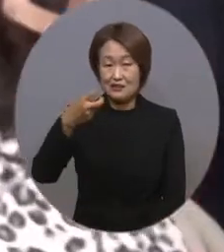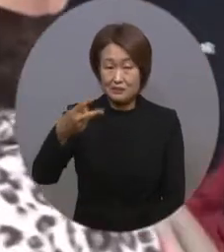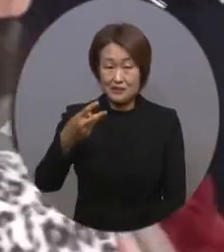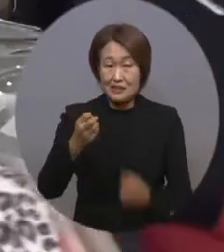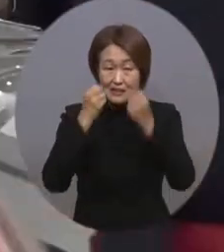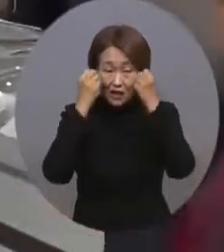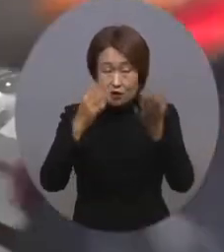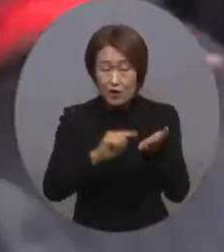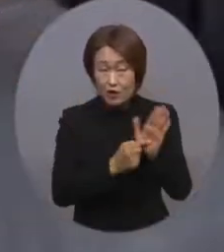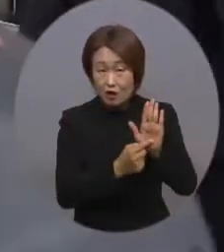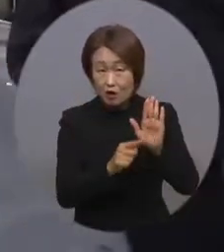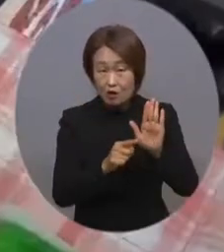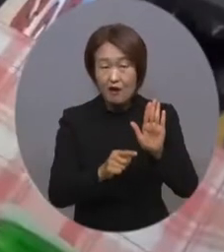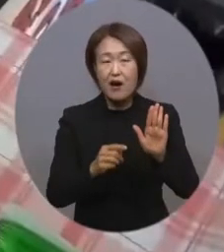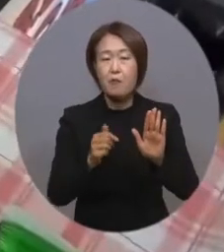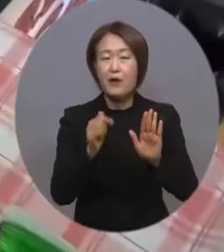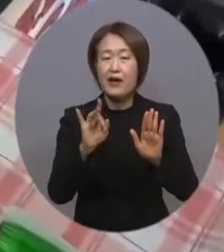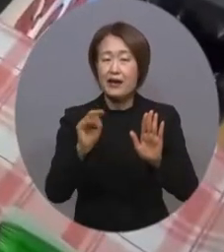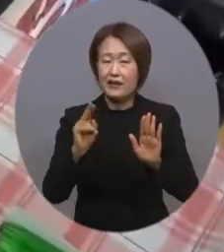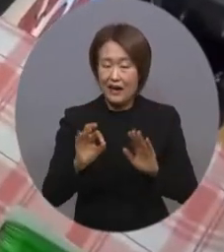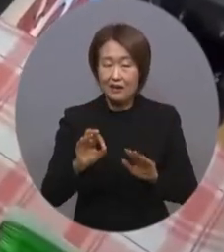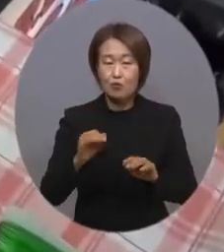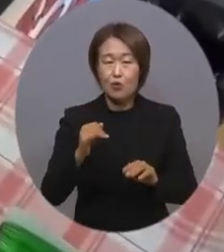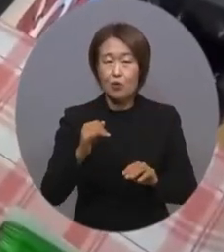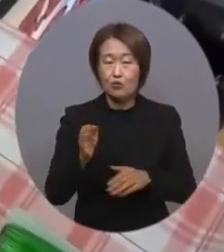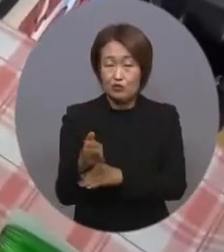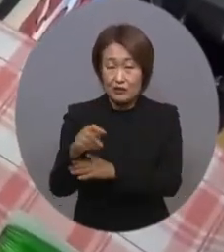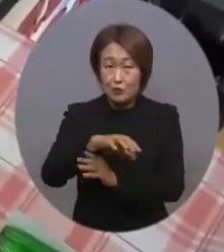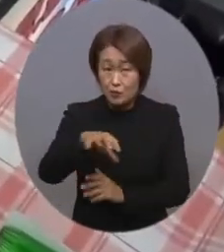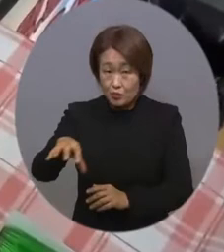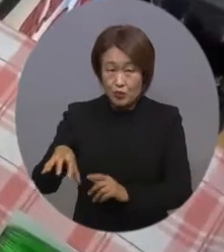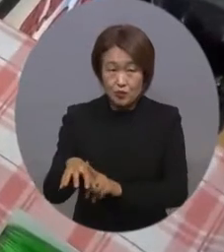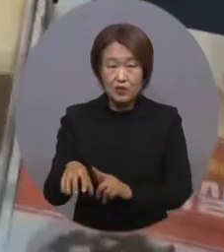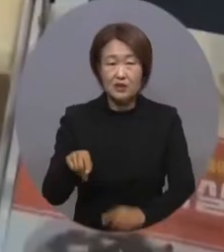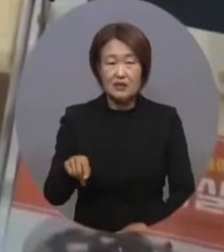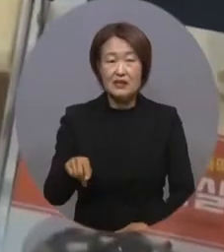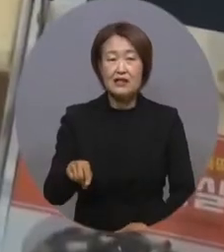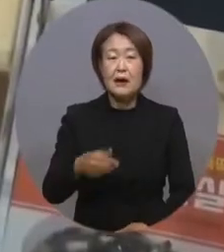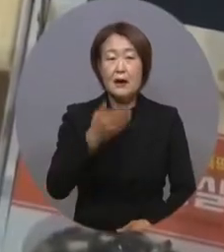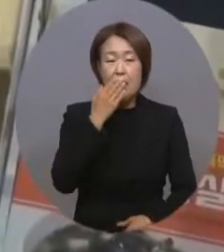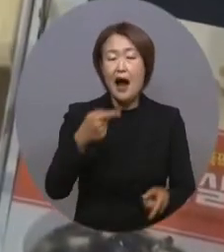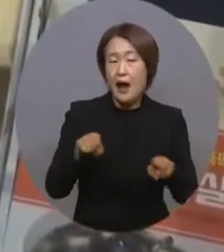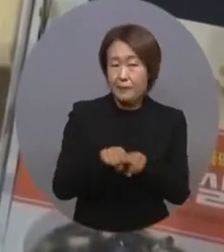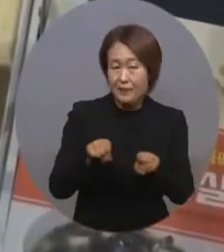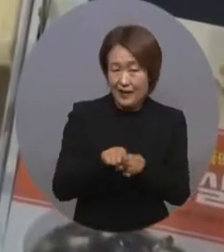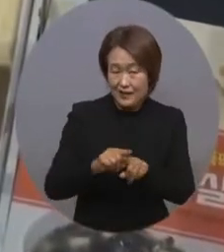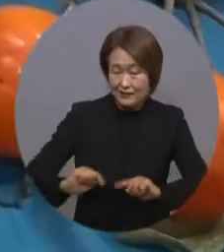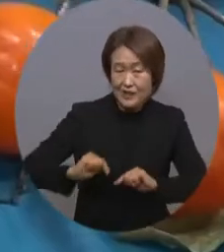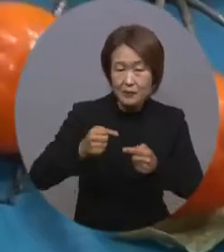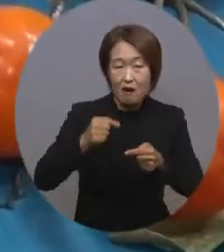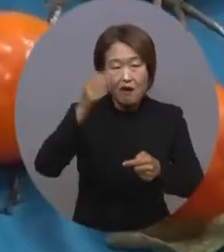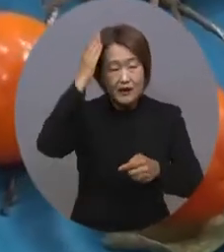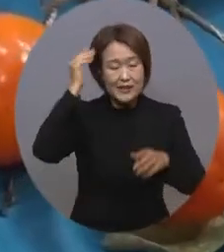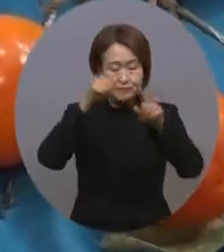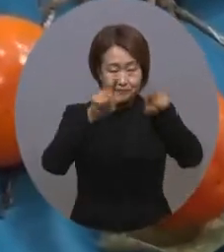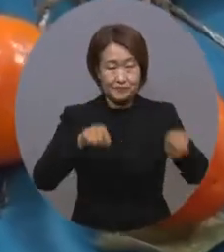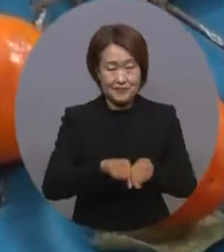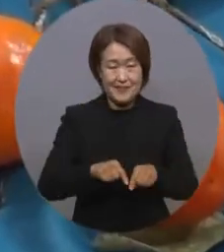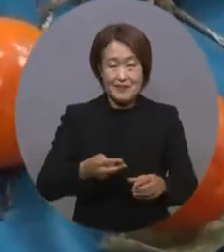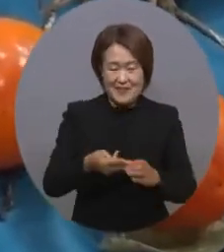전시관인 해양수산관은 국내의 다양한 수산 발효식품 기업이 참여해 김, 젓갈, 박대